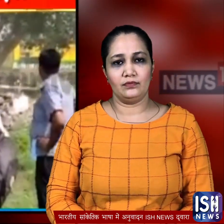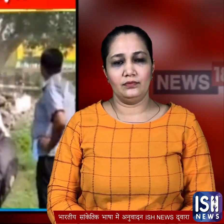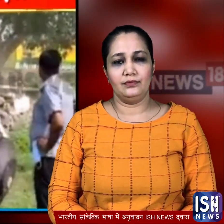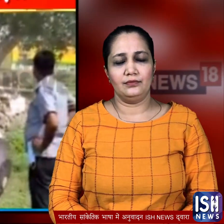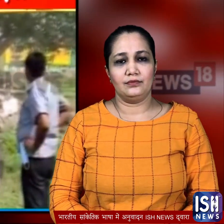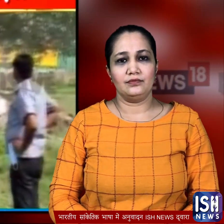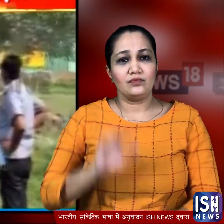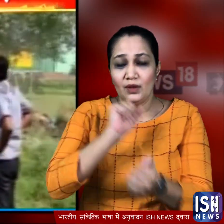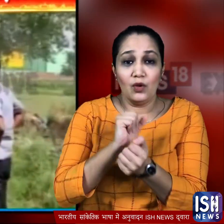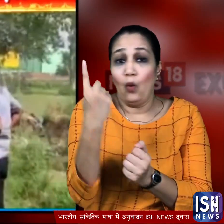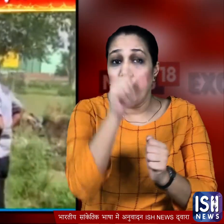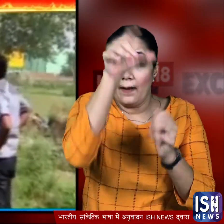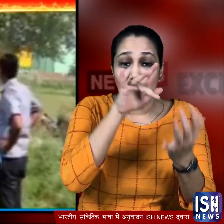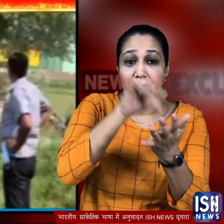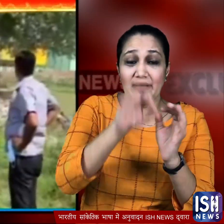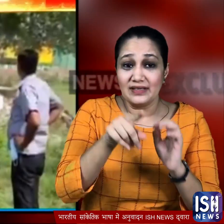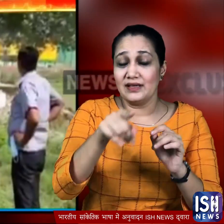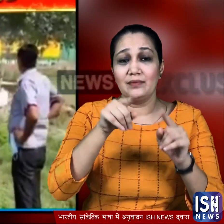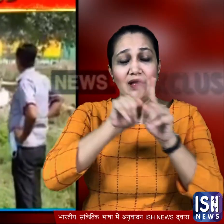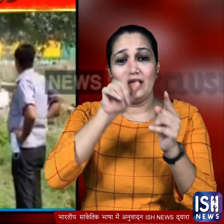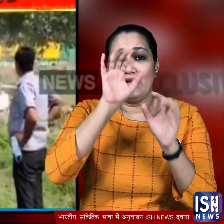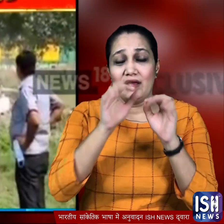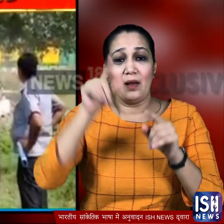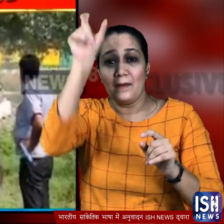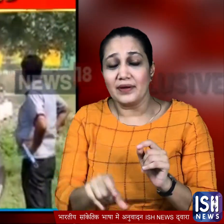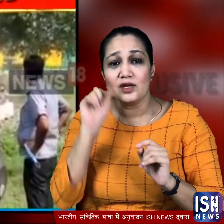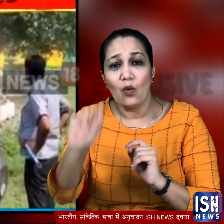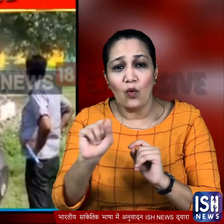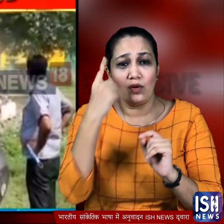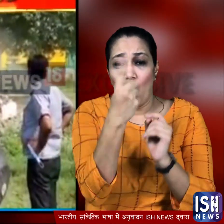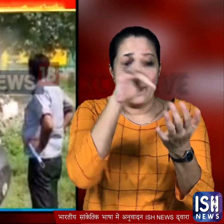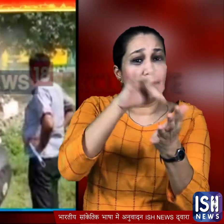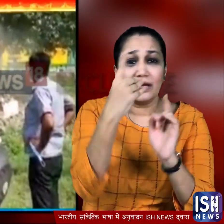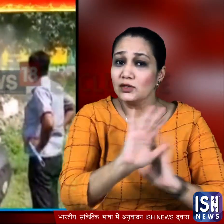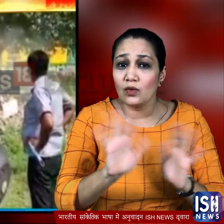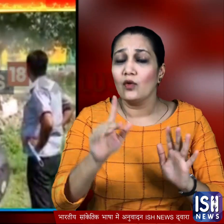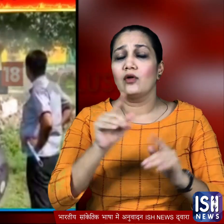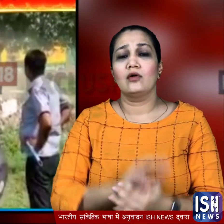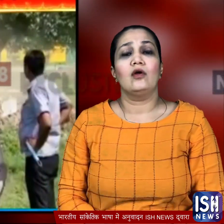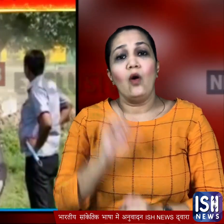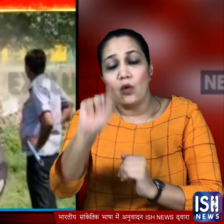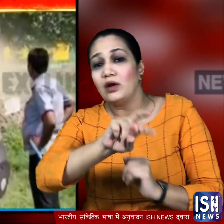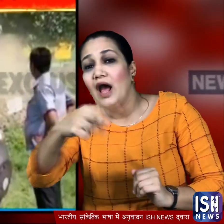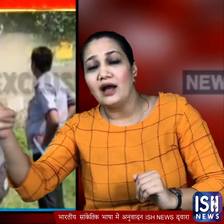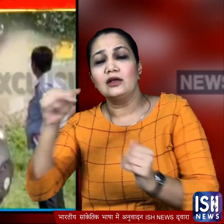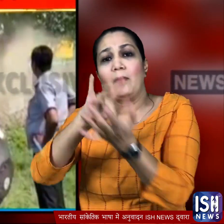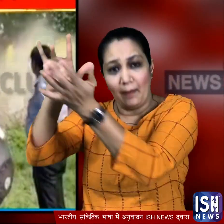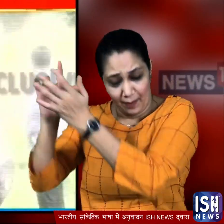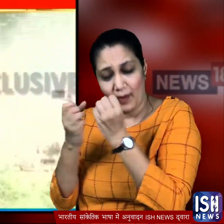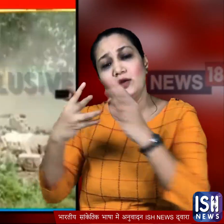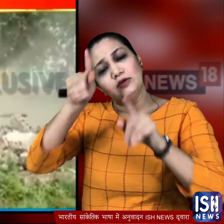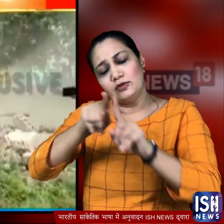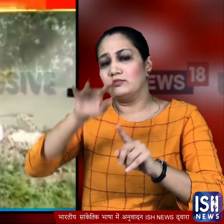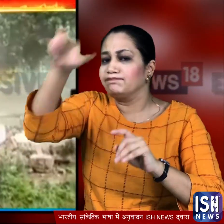पुलिस की नजर केवल शराब माफिया और जहरीली शराब कांड के आरोपी दिग्पाल के इस ठिकाने पर ही नहीं थी, बल्कि उसकी दूसरी संपत्ति पर भी बुलडोजर